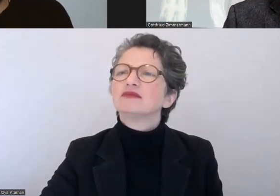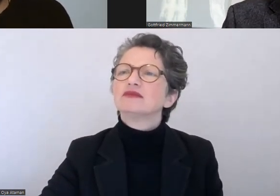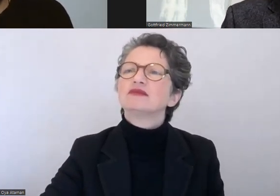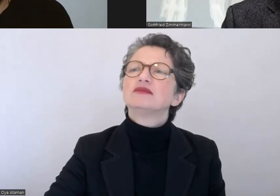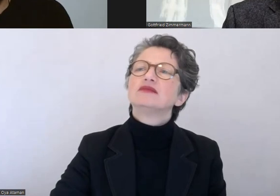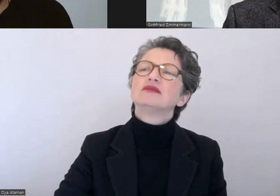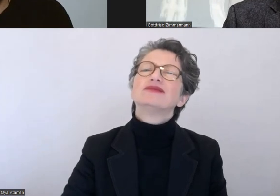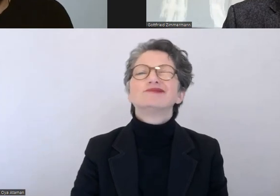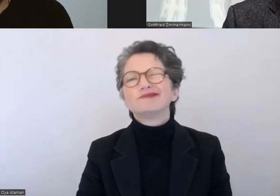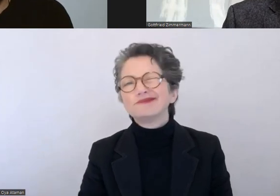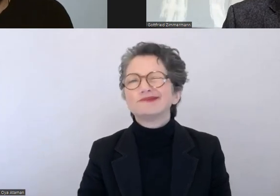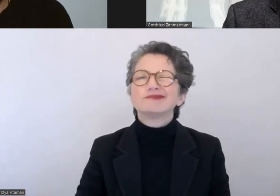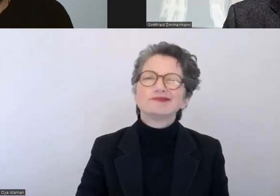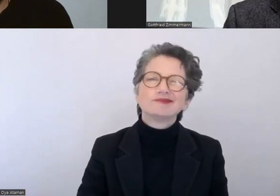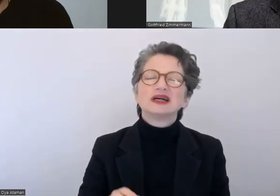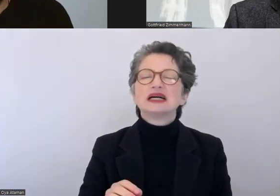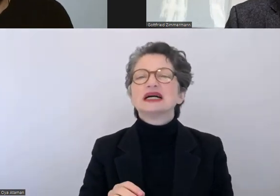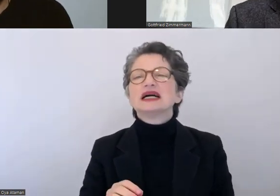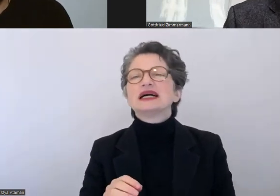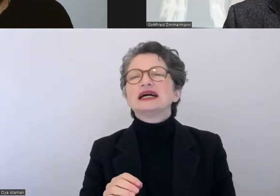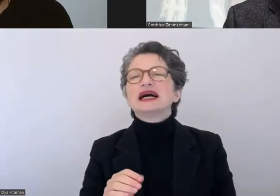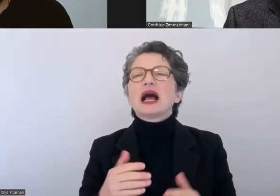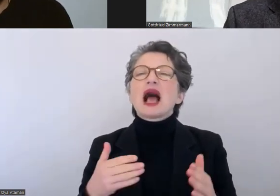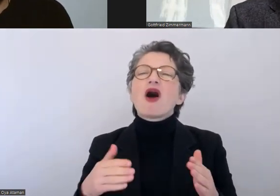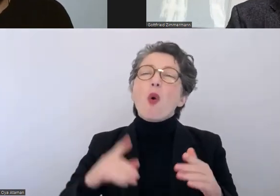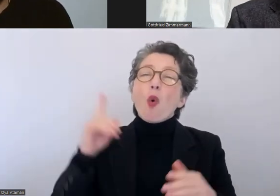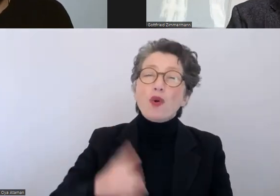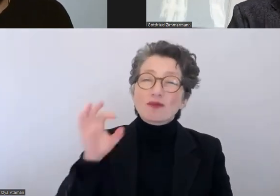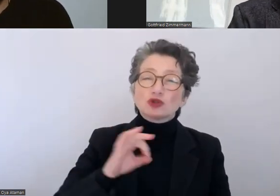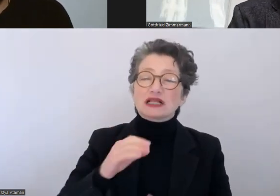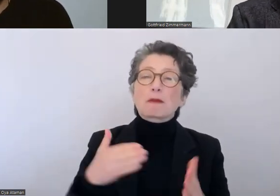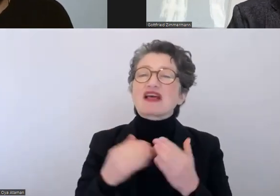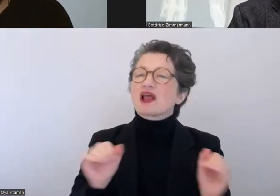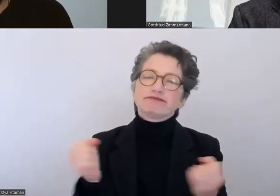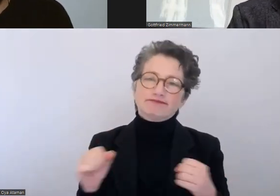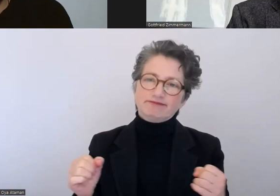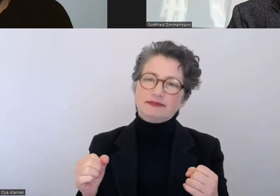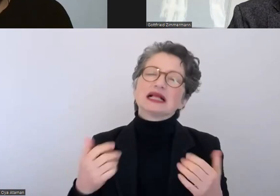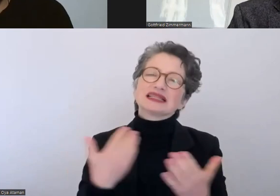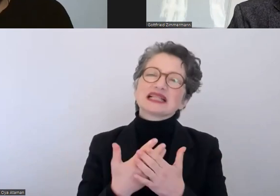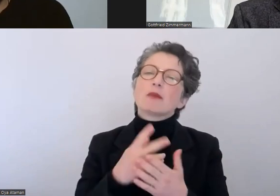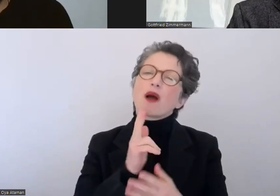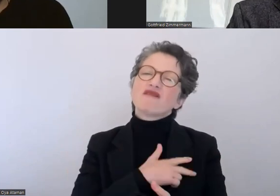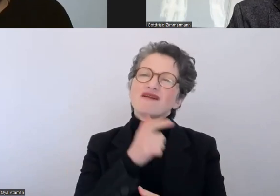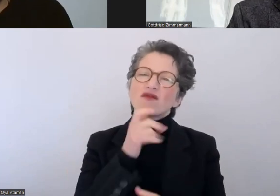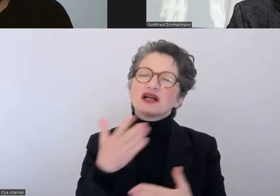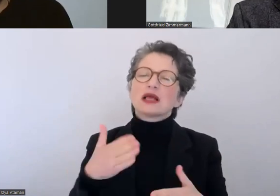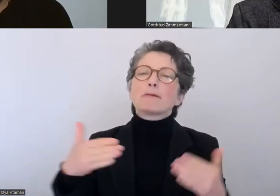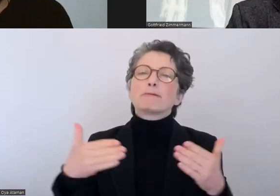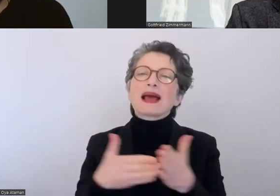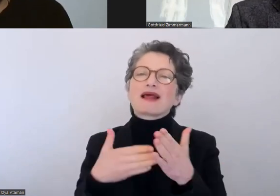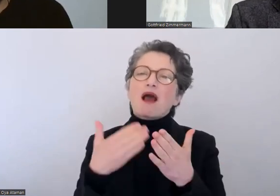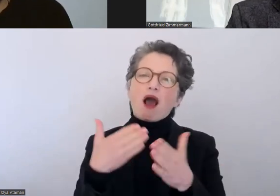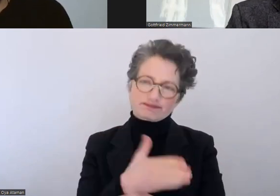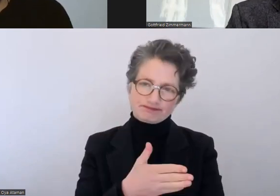barrierearm, weil so ganz perfekt kann man nicht sein. Aber wenn wir von Barrierefreiheit reden, dann im